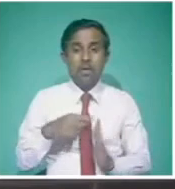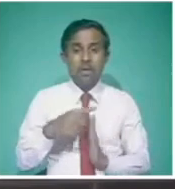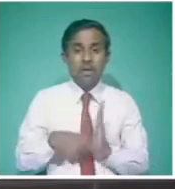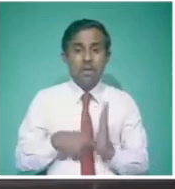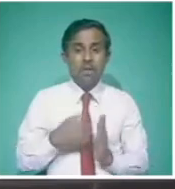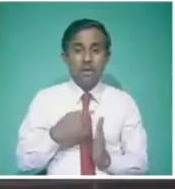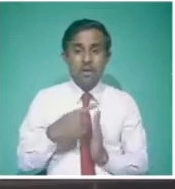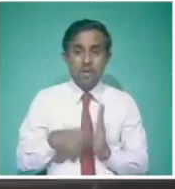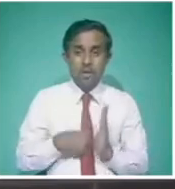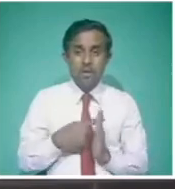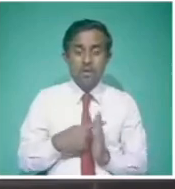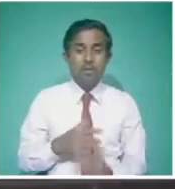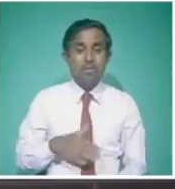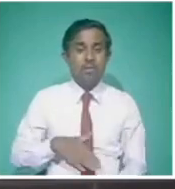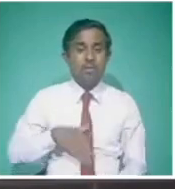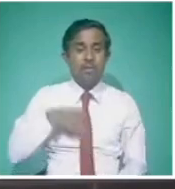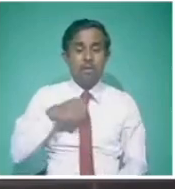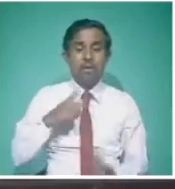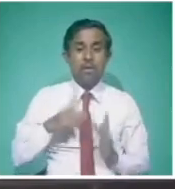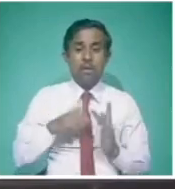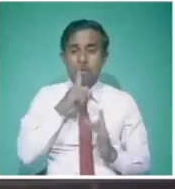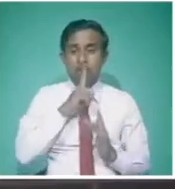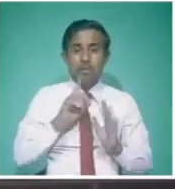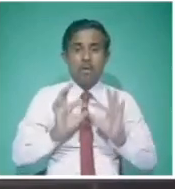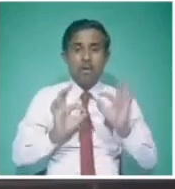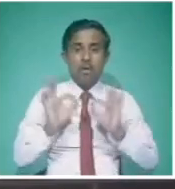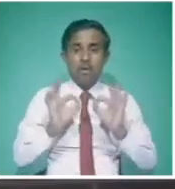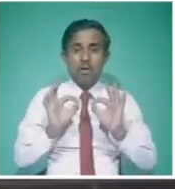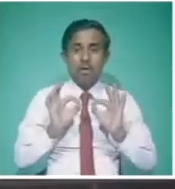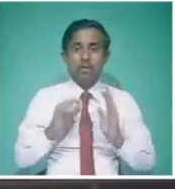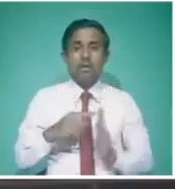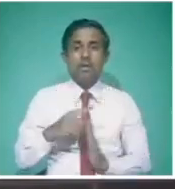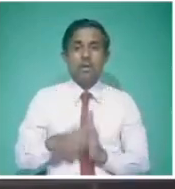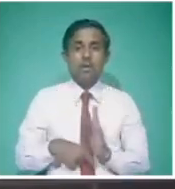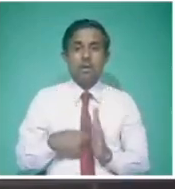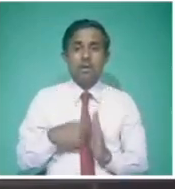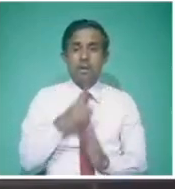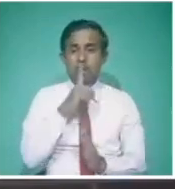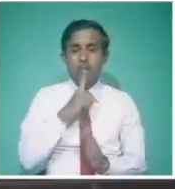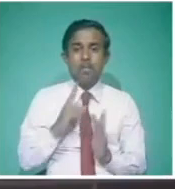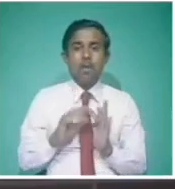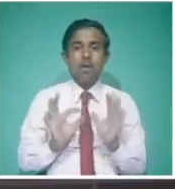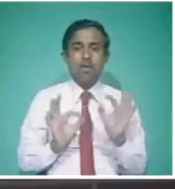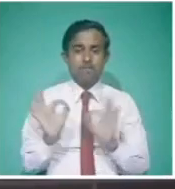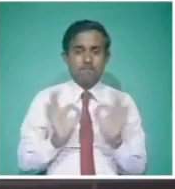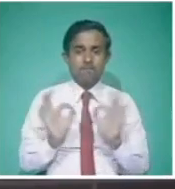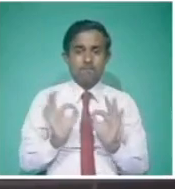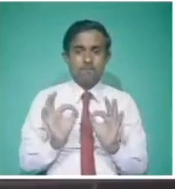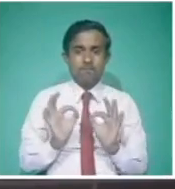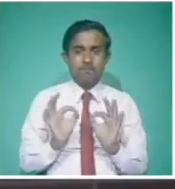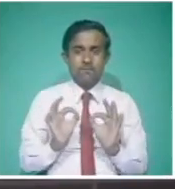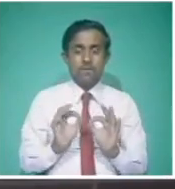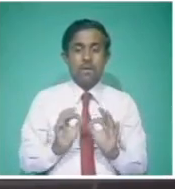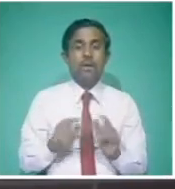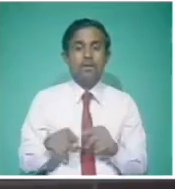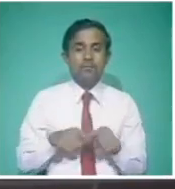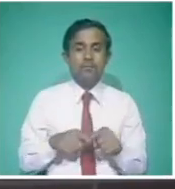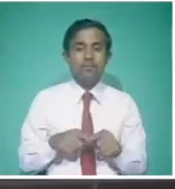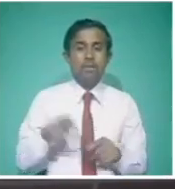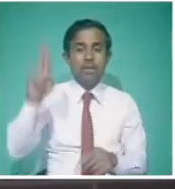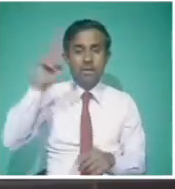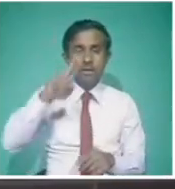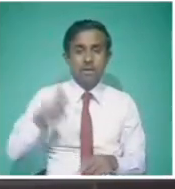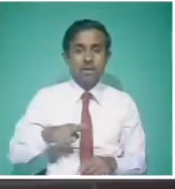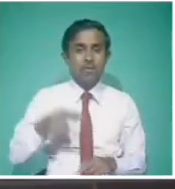අපේ රටේ තියෙන ප්‍රධානතම රක්ෂණ ආයතනය තමයි ශ්‍රී ලංකා රක්ෂණ ආයතනය. ඒ වගේම තමයි ටෙලිකොම්